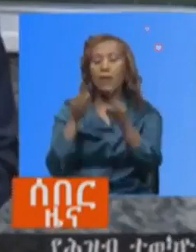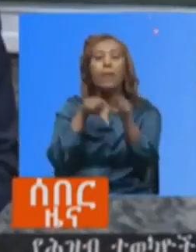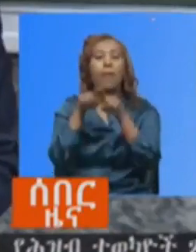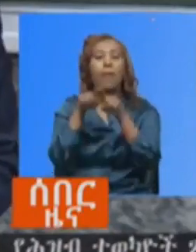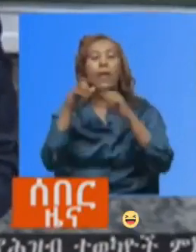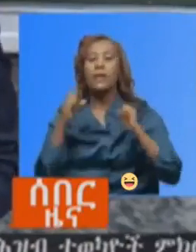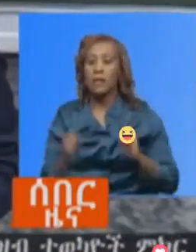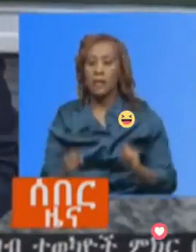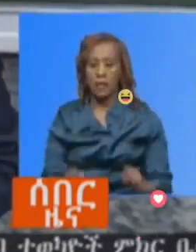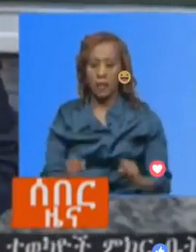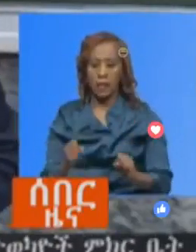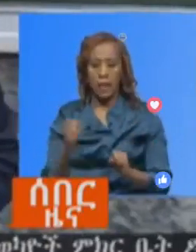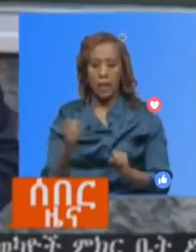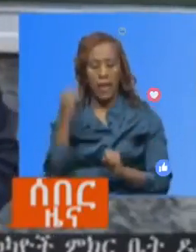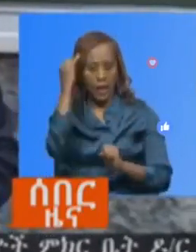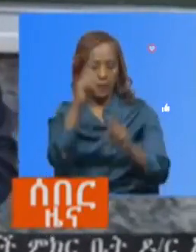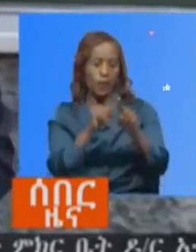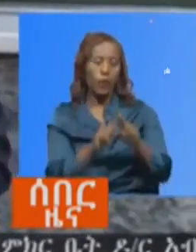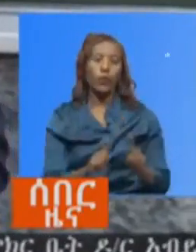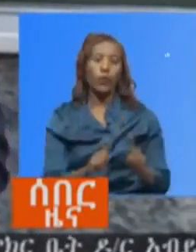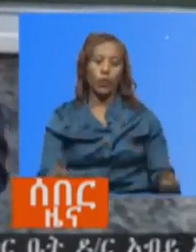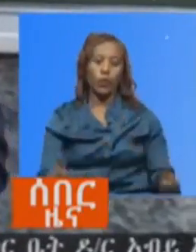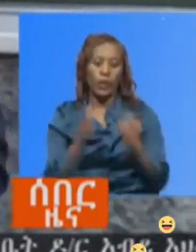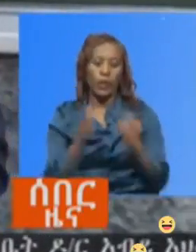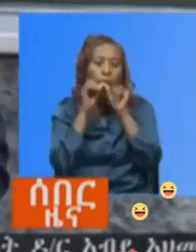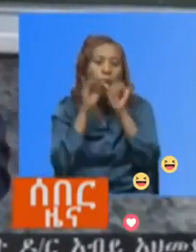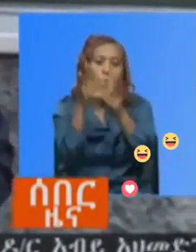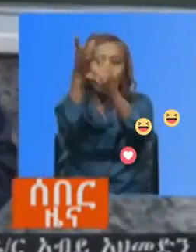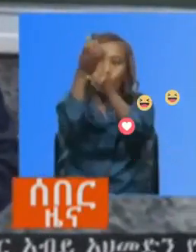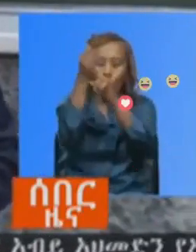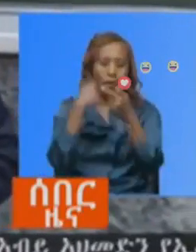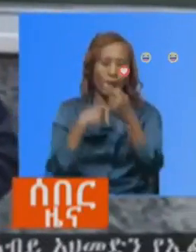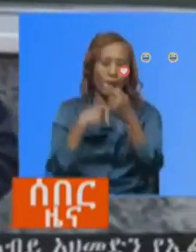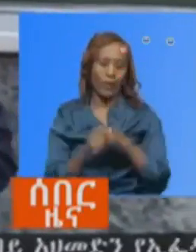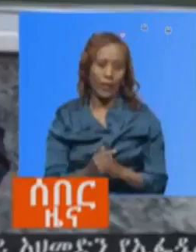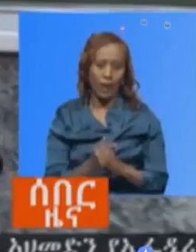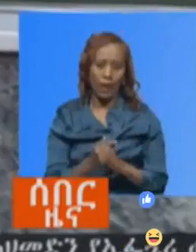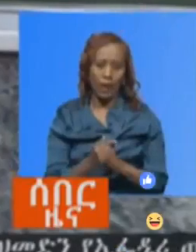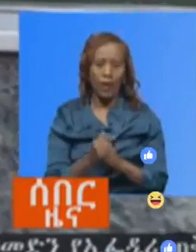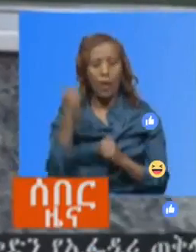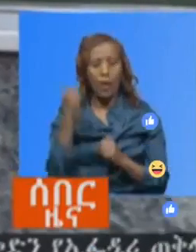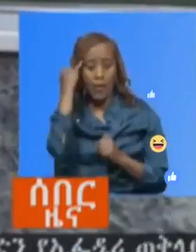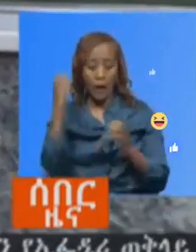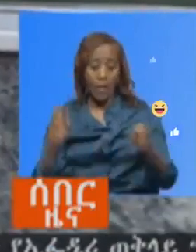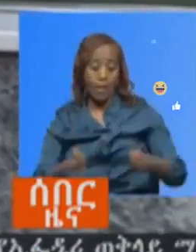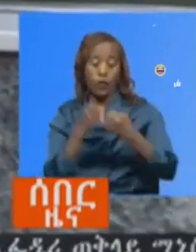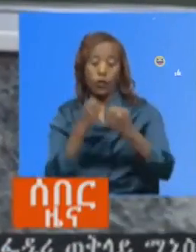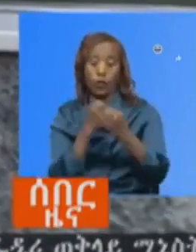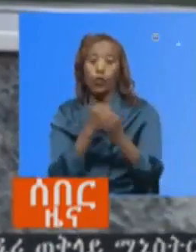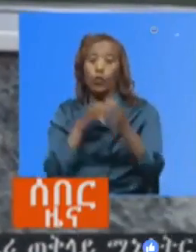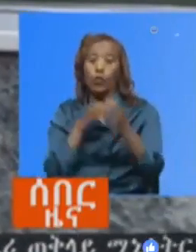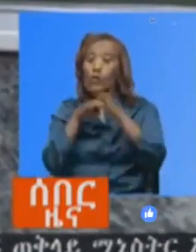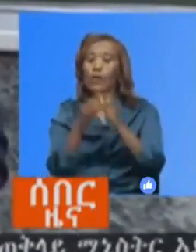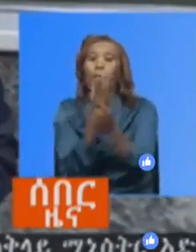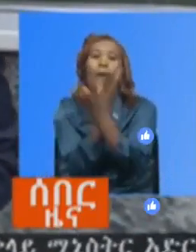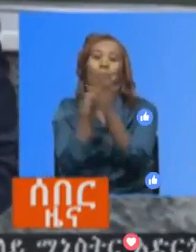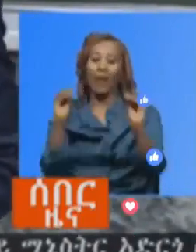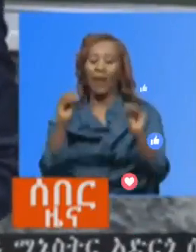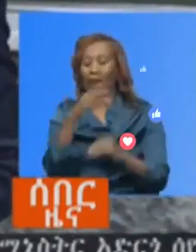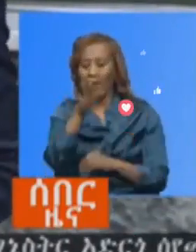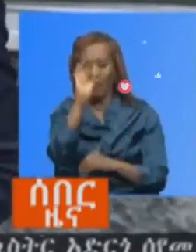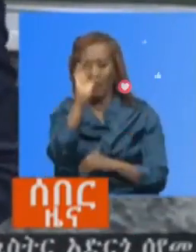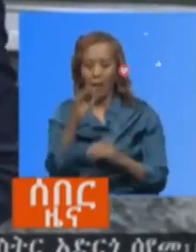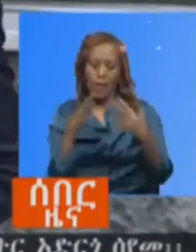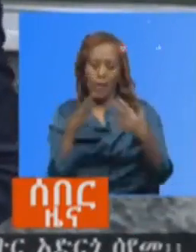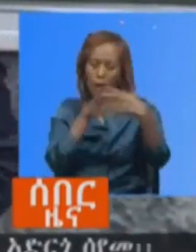ስንችል የሐሳብ ልዩነት በረከት ይዞልን ይመጣል። በሐሳብ ፍጭት ውስጥ መፍትሄ ይገኛል። በመተባበር